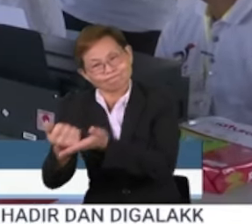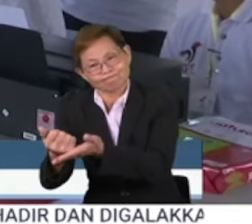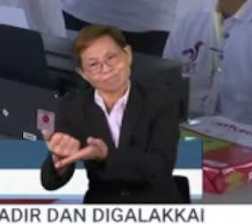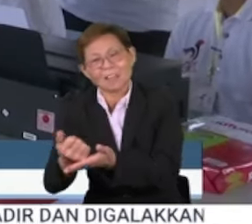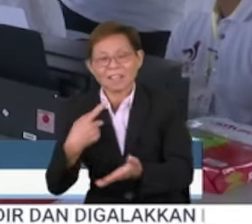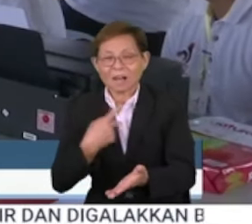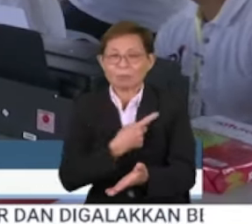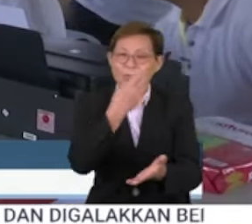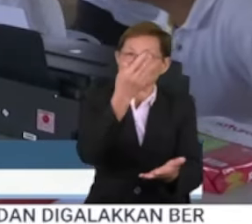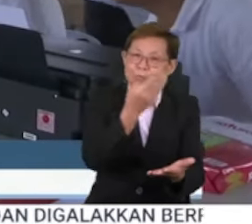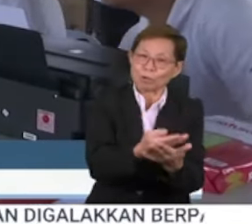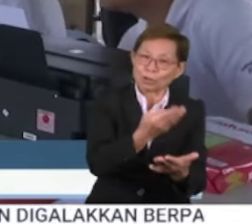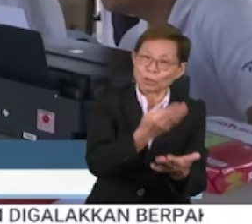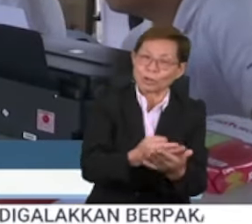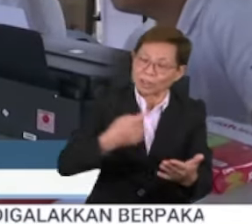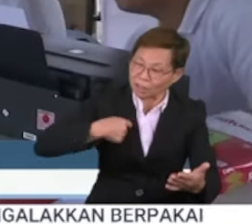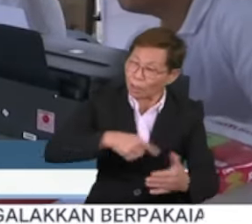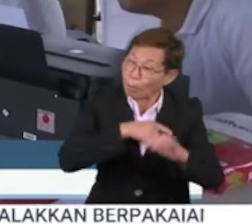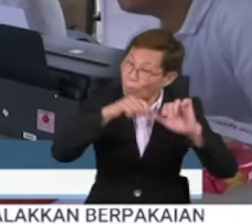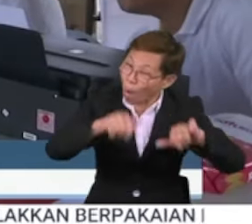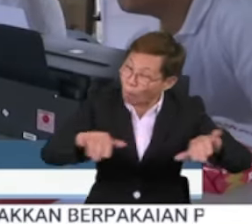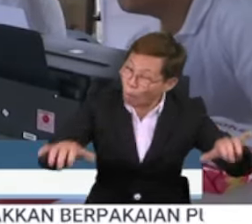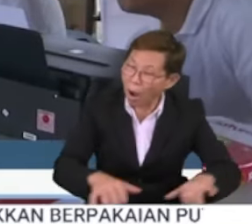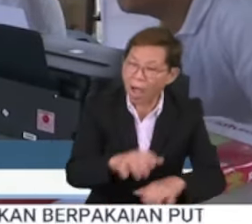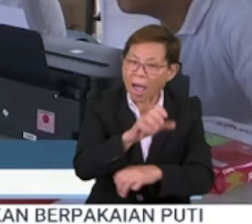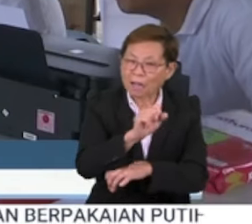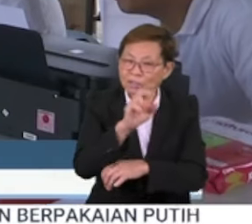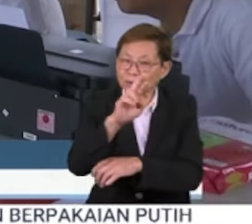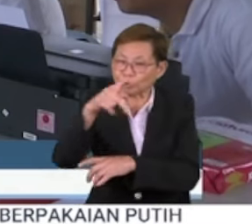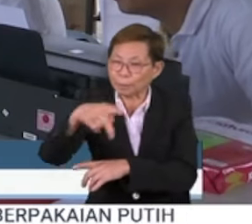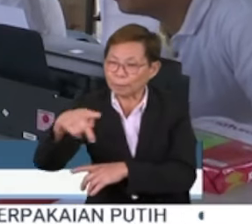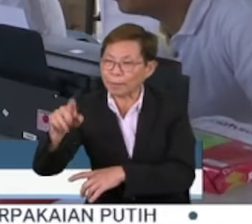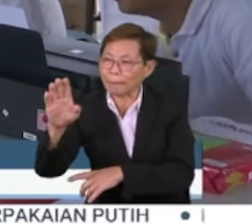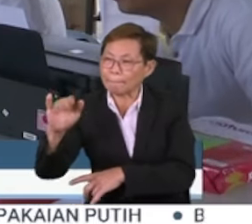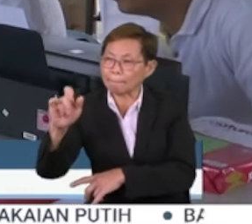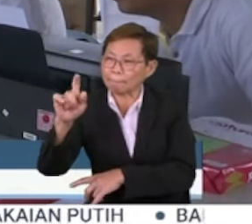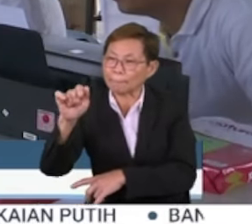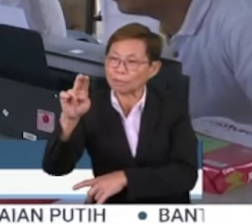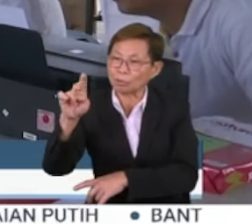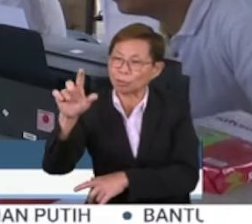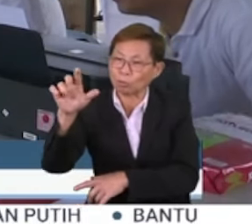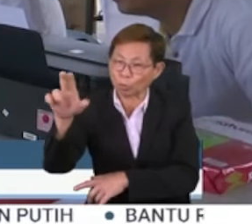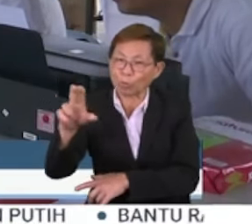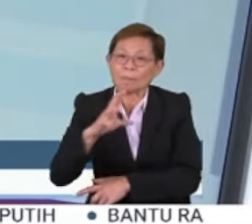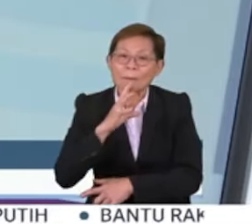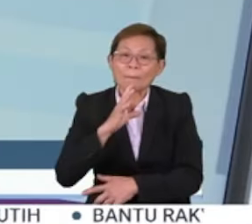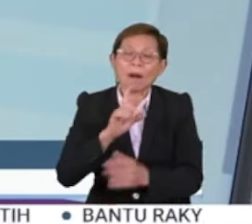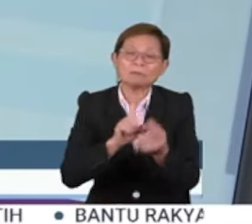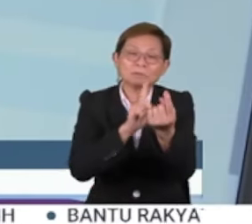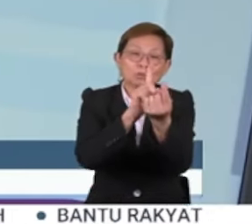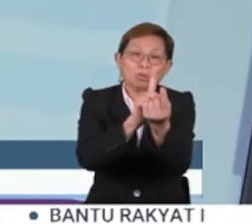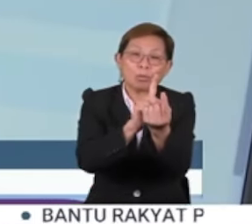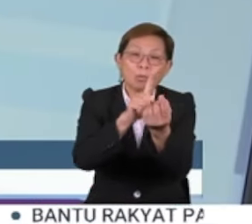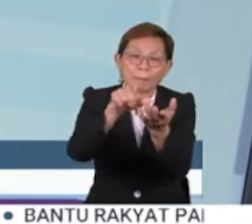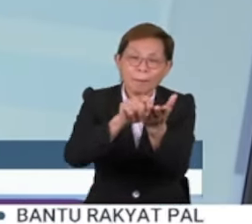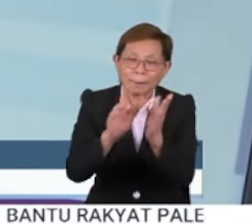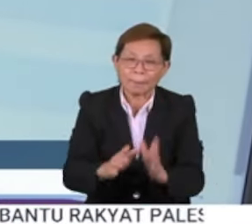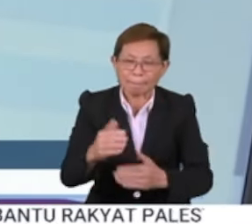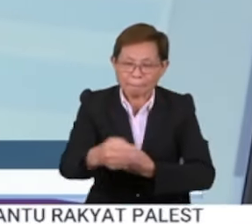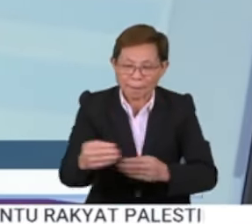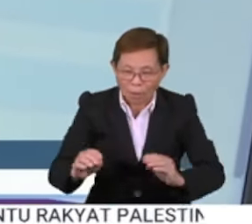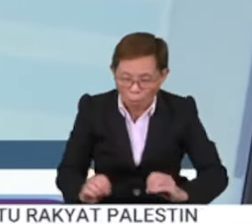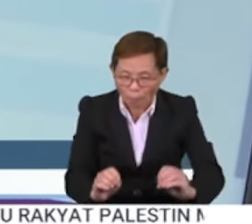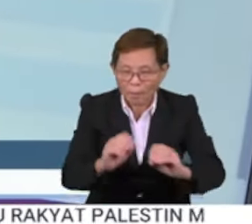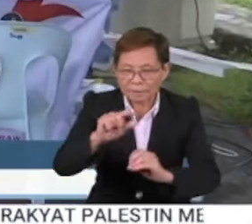kami buktikan apa-apa yang kami boleh buat dari SUPP Bintulu lah. Beliau berkata demikian semasa ditemui pemberita di bilik